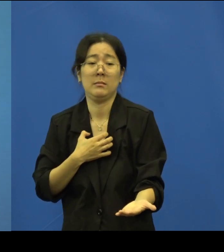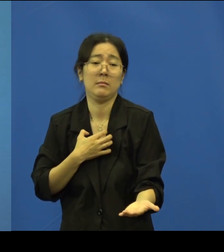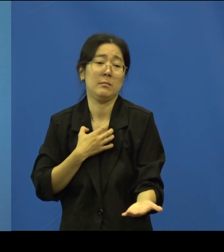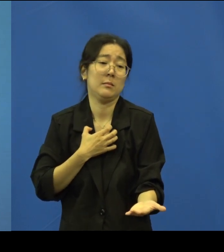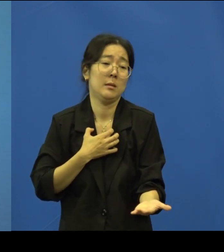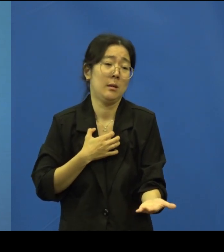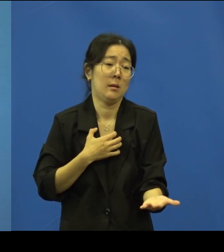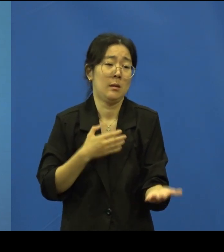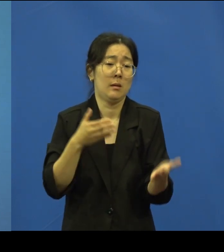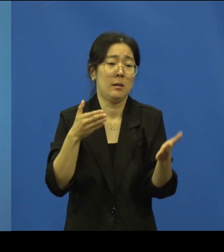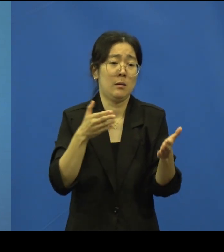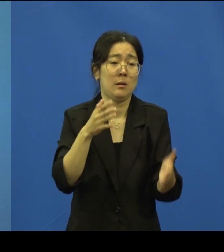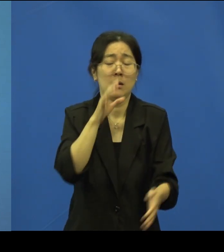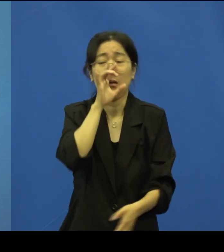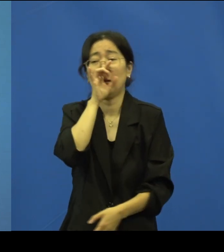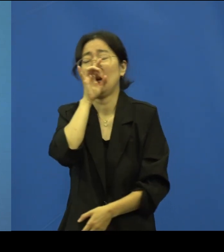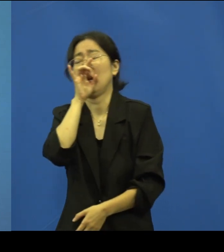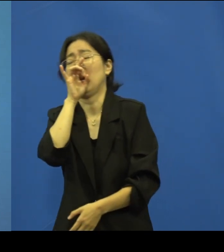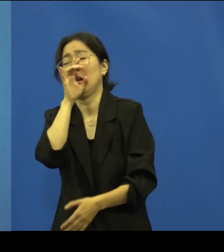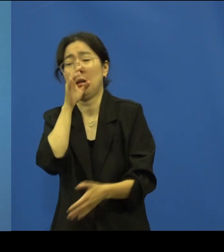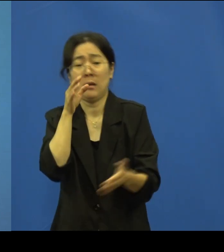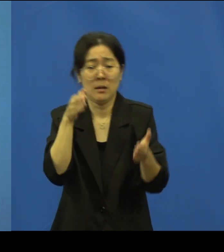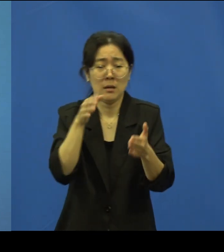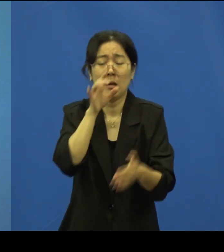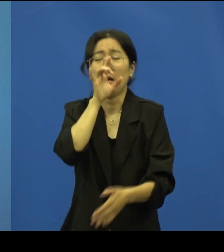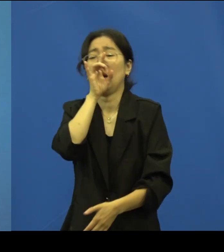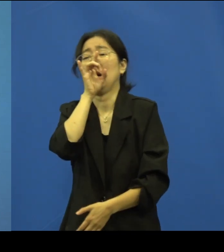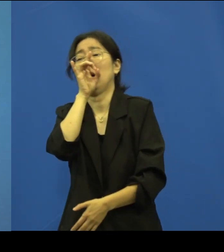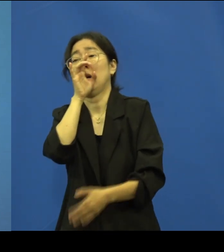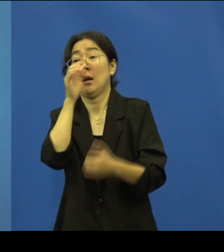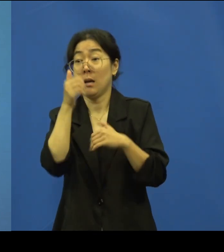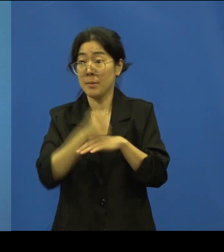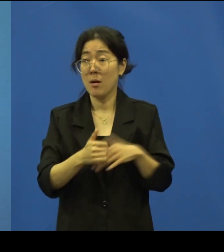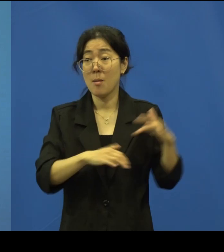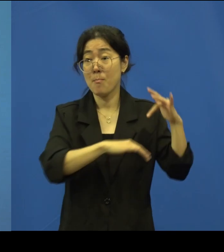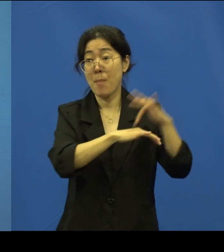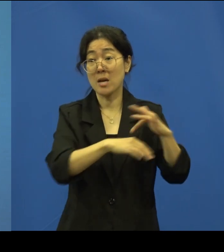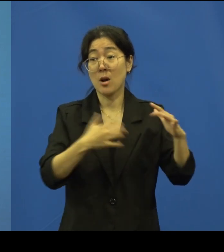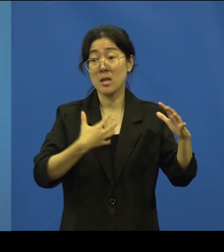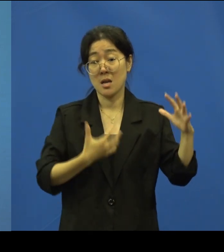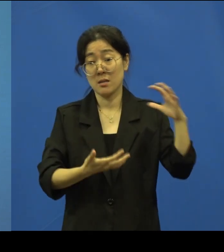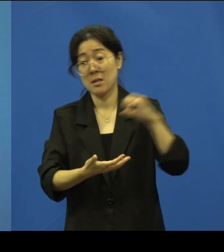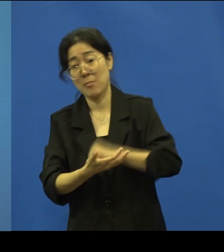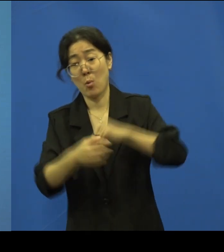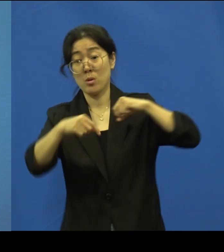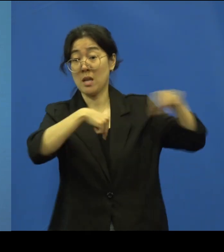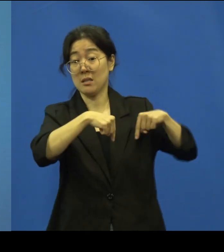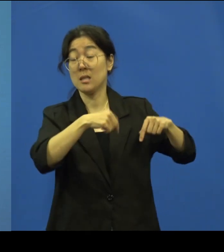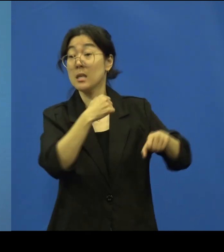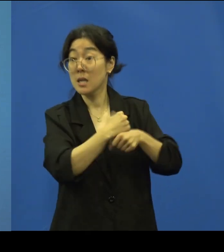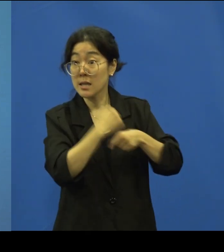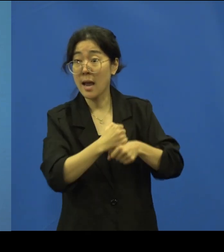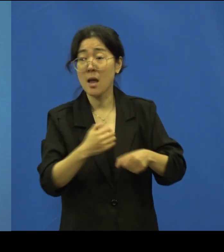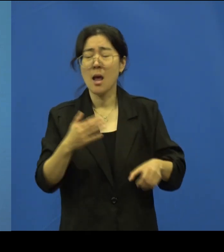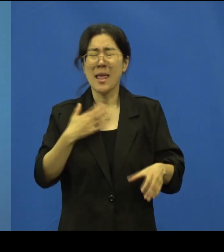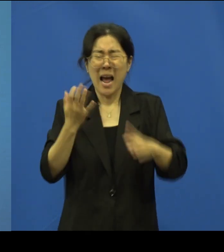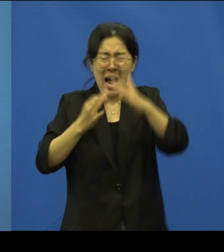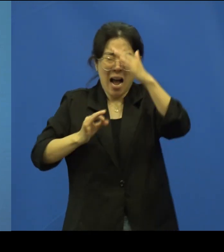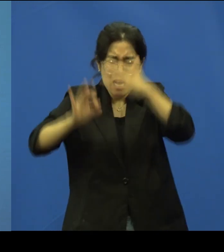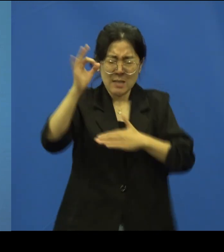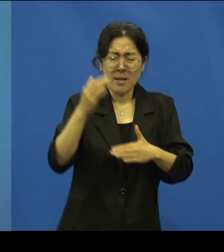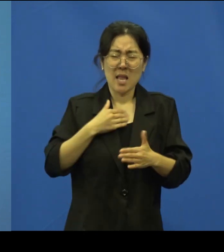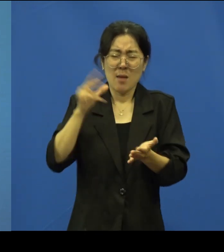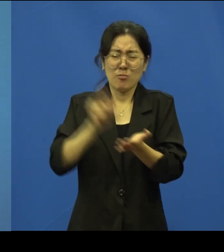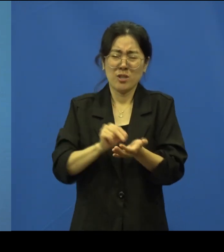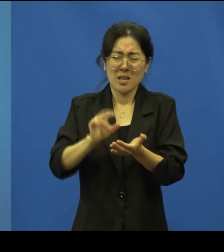염려를 하나님께 맡기고 오늘을 살게 되는 거예요. 오늘 내가 하나님의 뜻대로 한 걸음 한 걸음 집중할 수 있는 그런 힘을